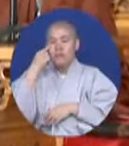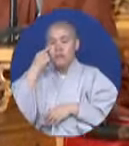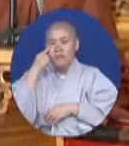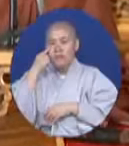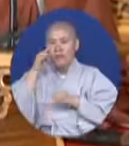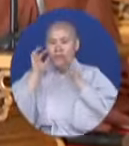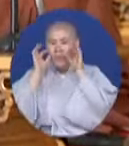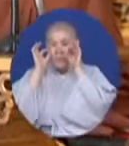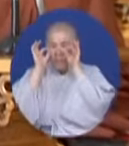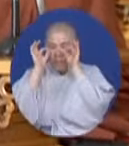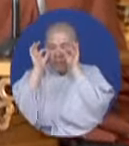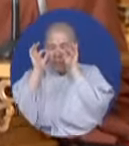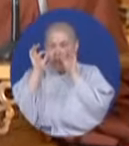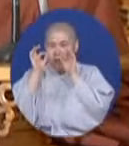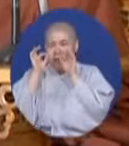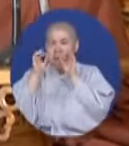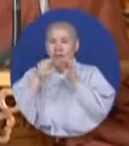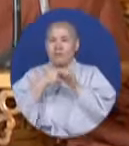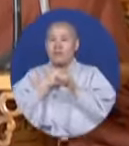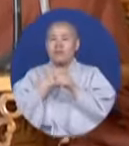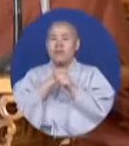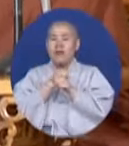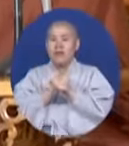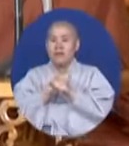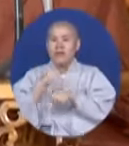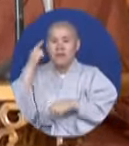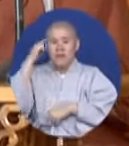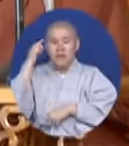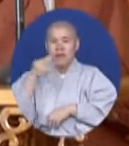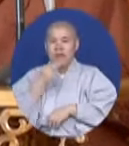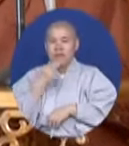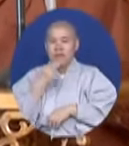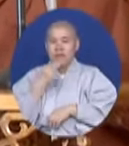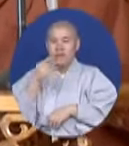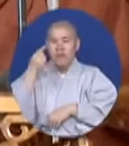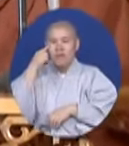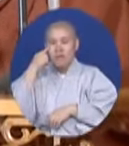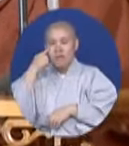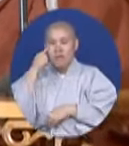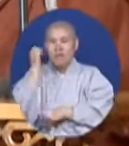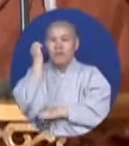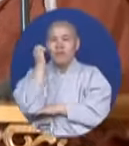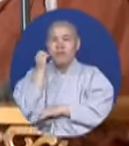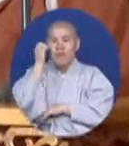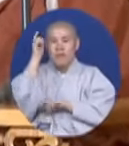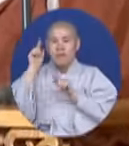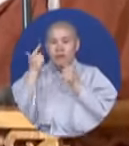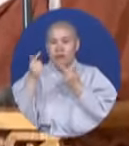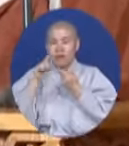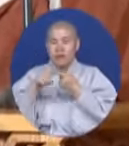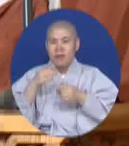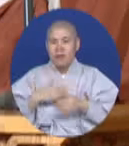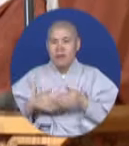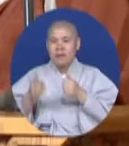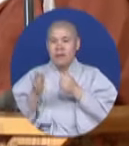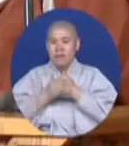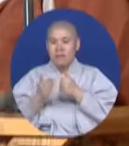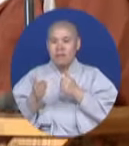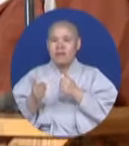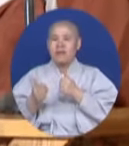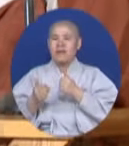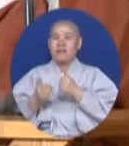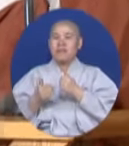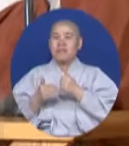보려고 하는 생각이 없어요. 눈이 본래 잊어버린 것이 아니라는 걸 알게 되면 그러니까 기후